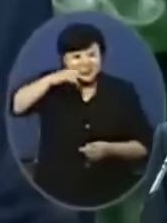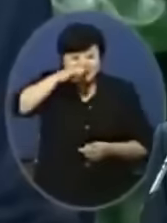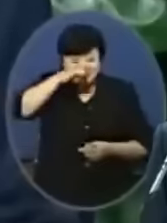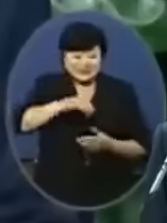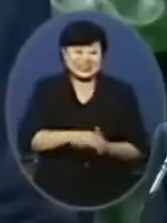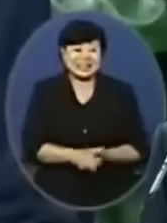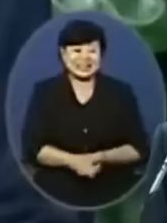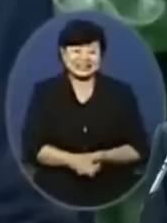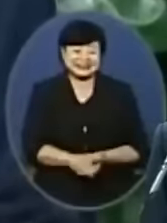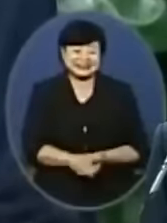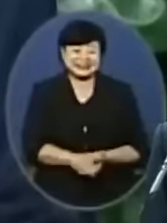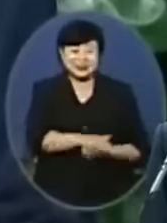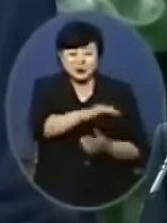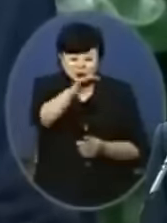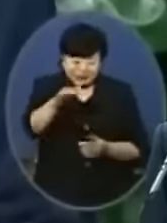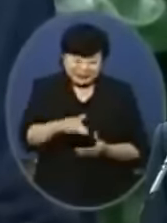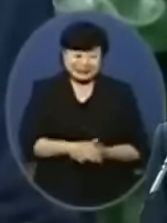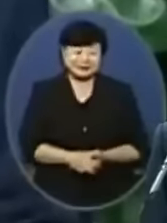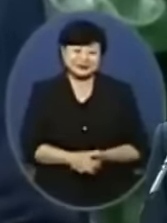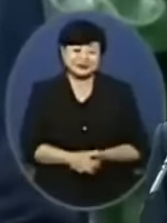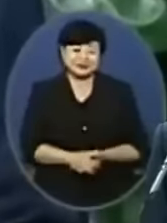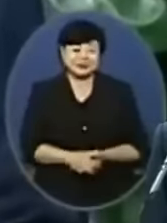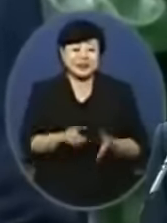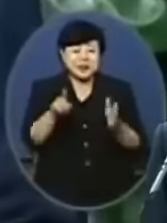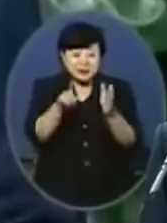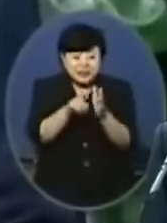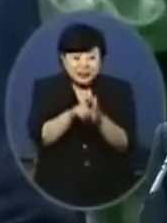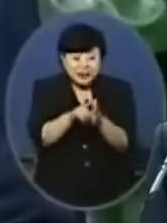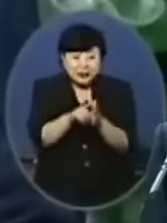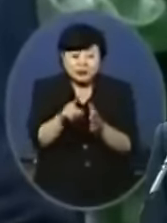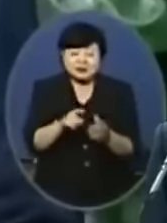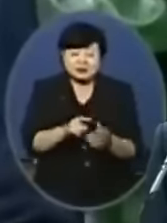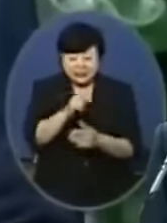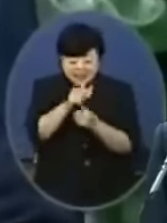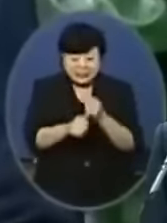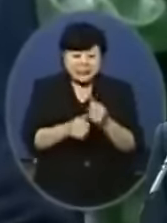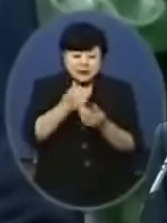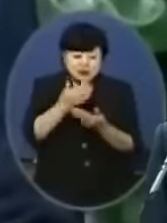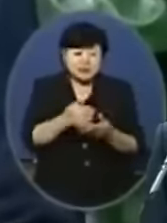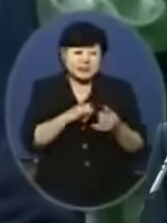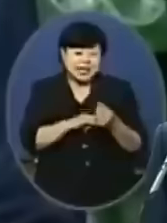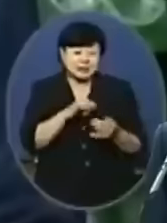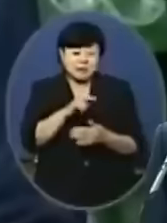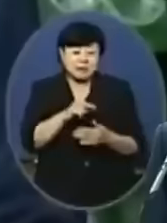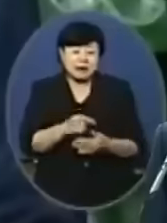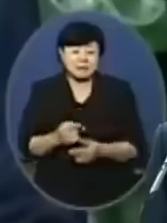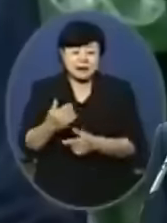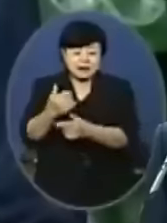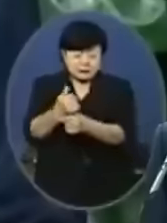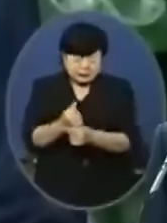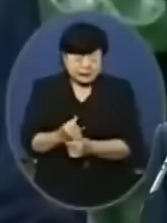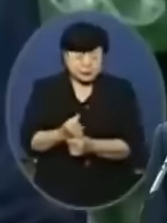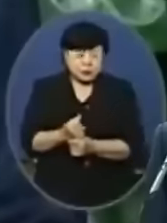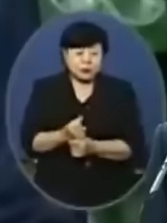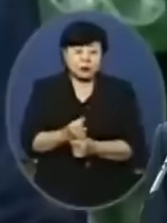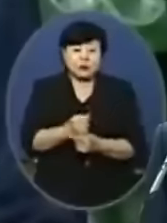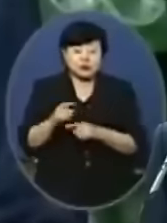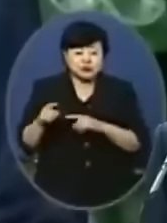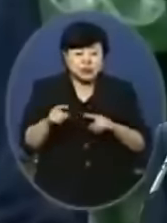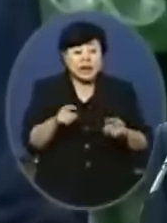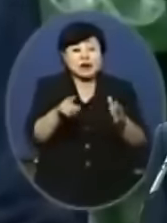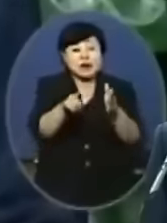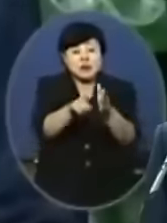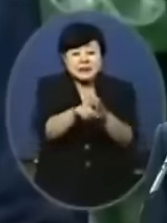것입니다. 우리가 믿는다는 것은 뭡니까? 하나님 주신 약속을 마음속에 꽉 잡고 그것을 주장하는 것이